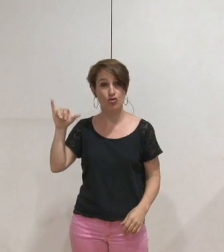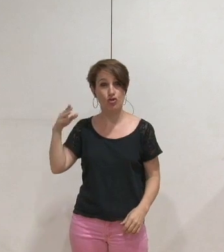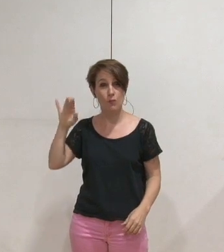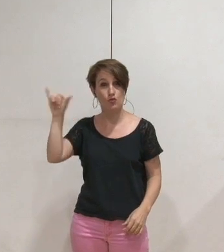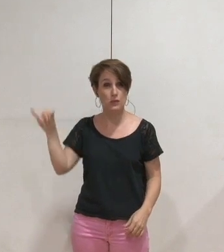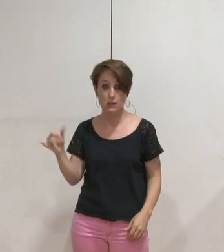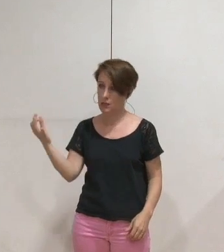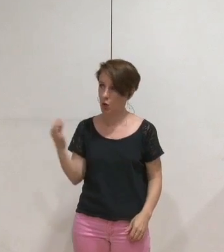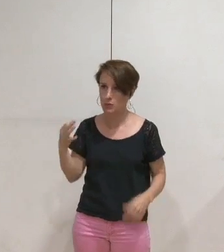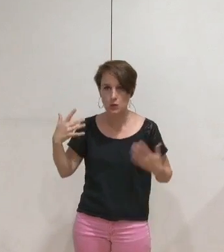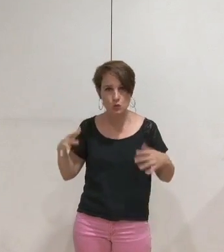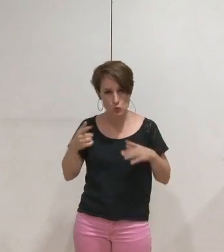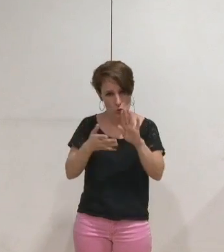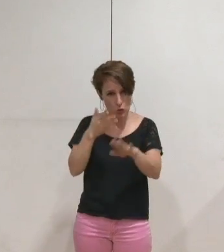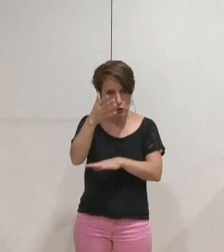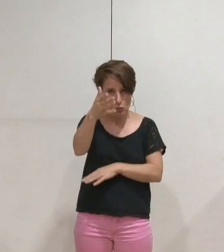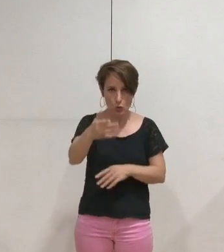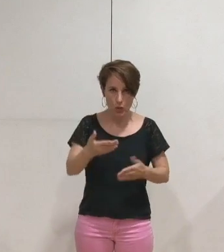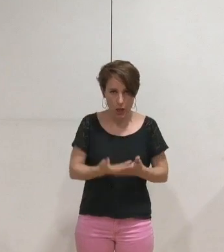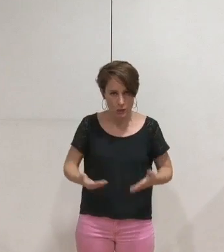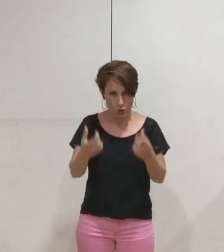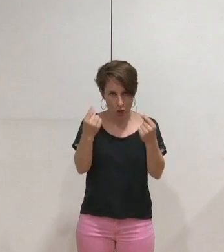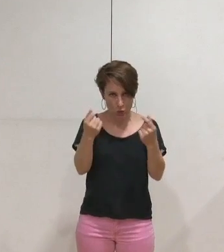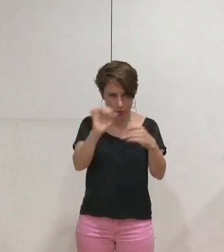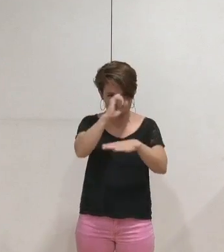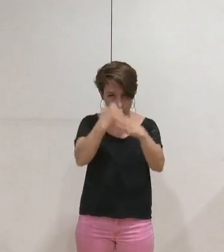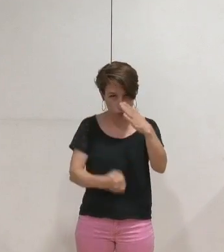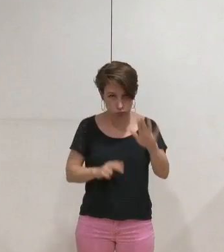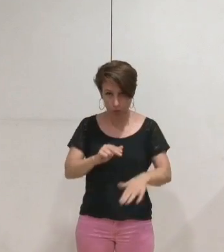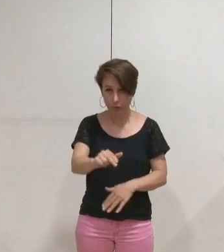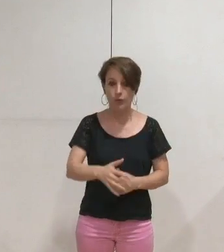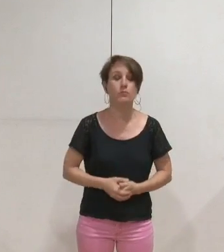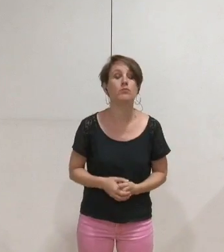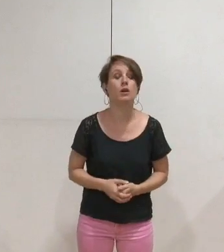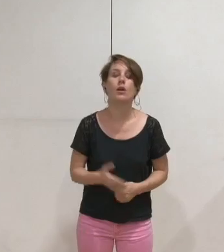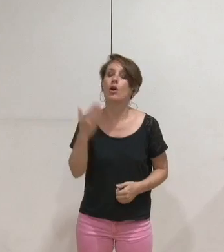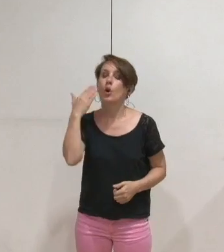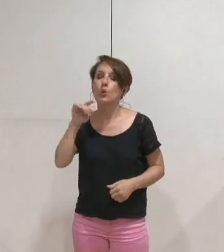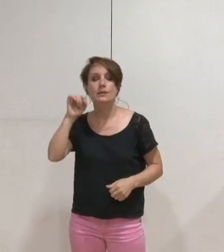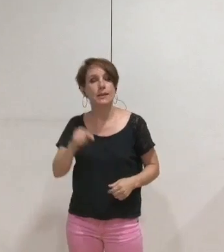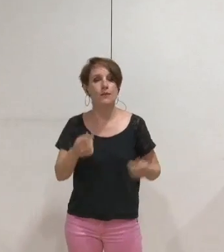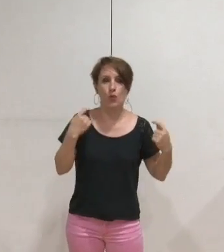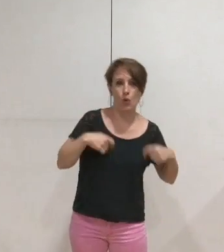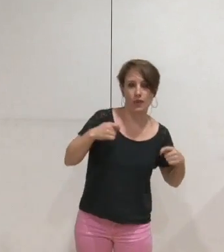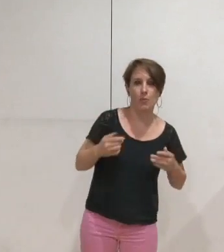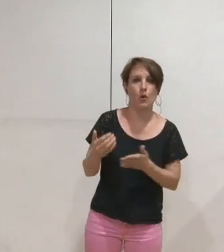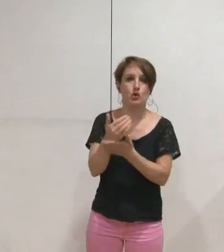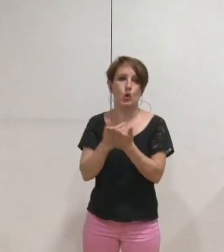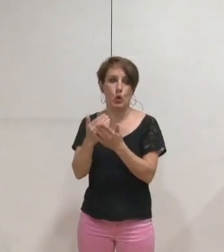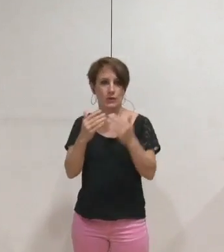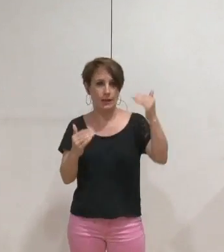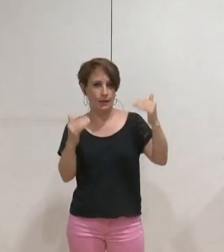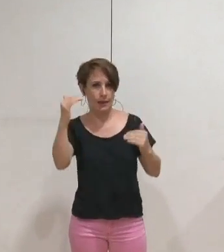nos difficultés financières futures à venir nous savons qu'elle doit s'équilibré évidemment en recette et en dépenses qu'elle ne doit pas se traduire par un